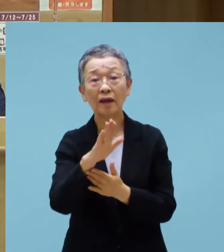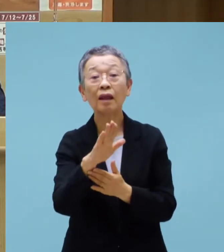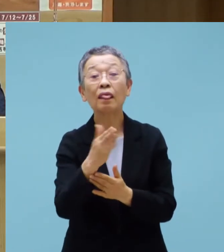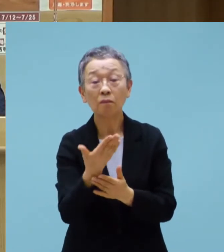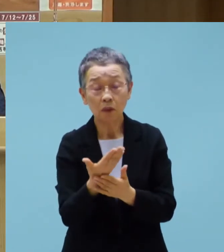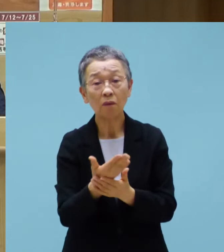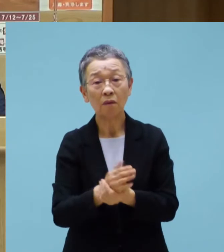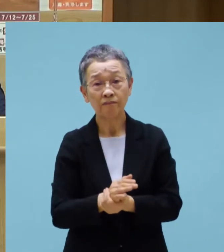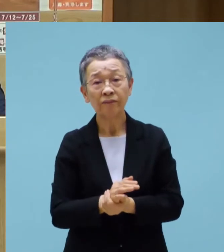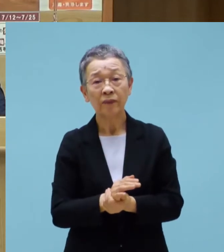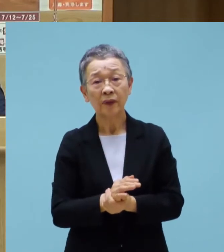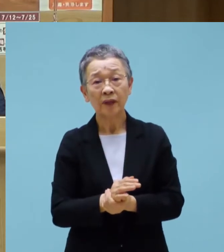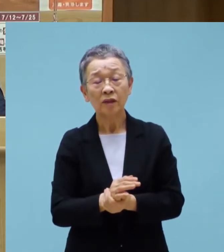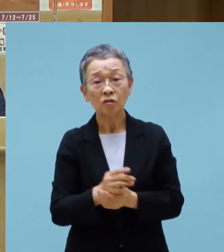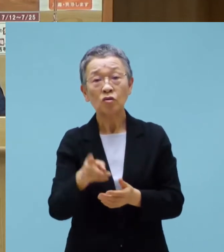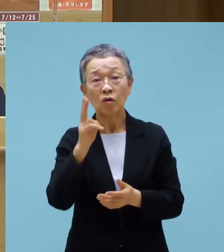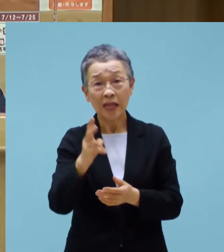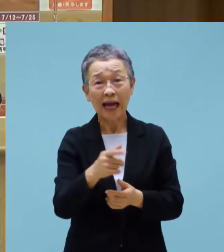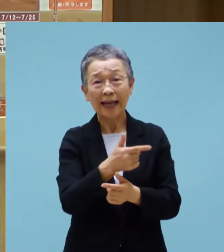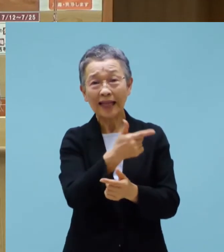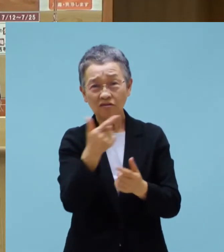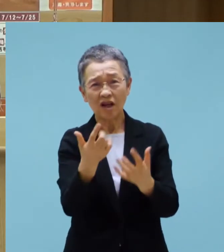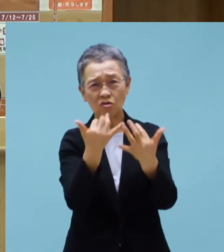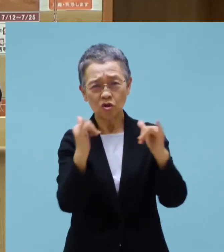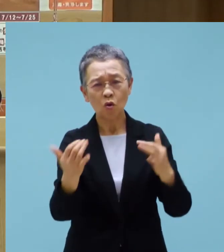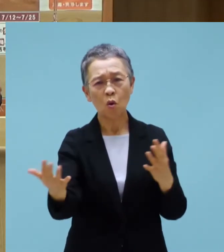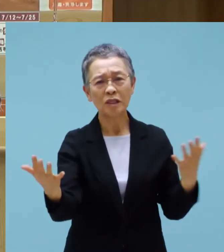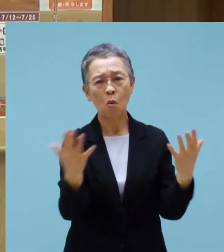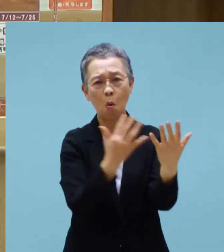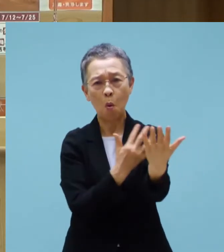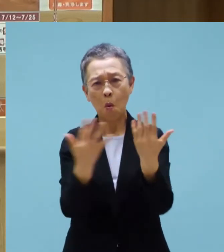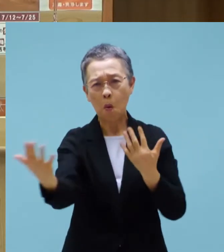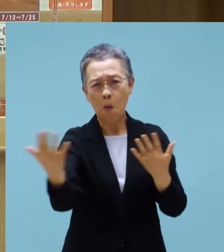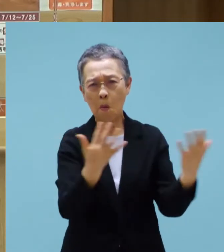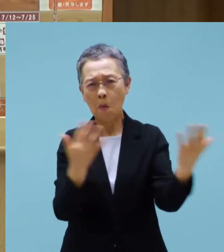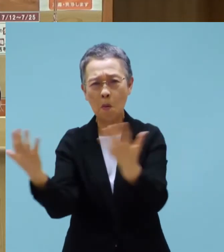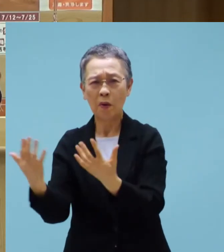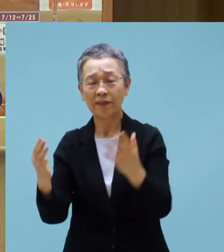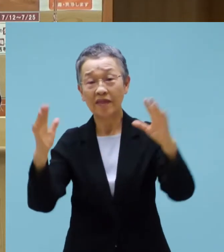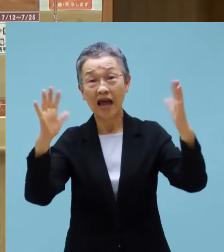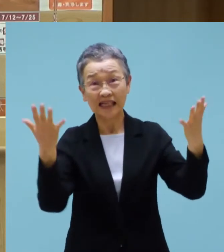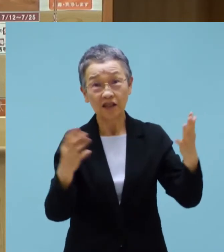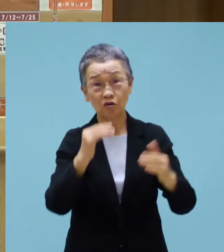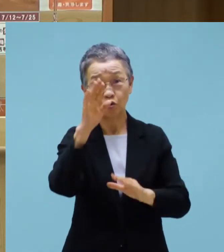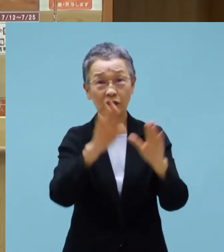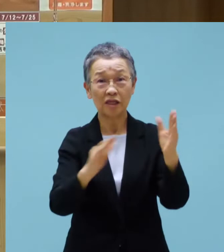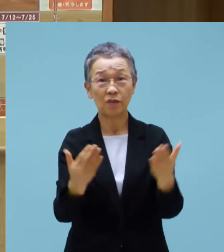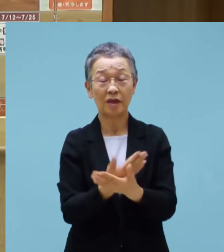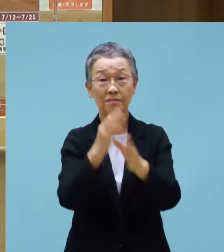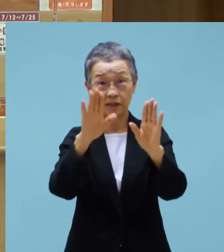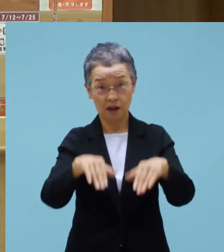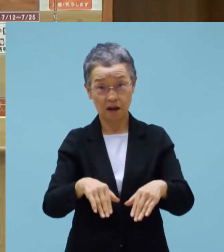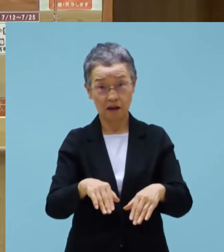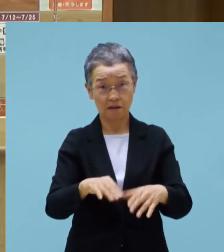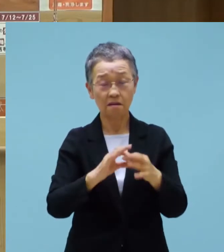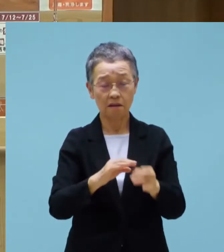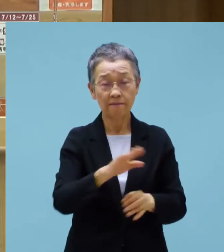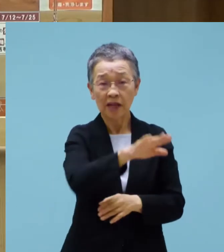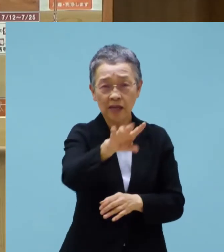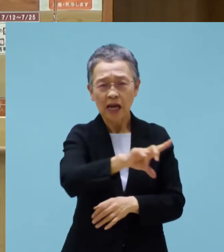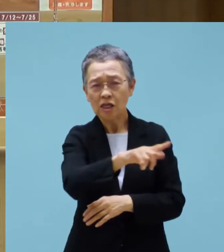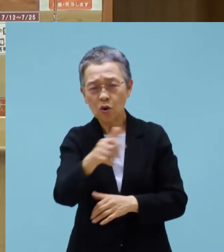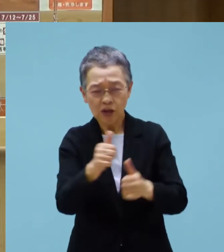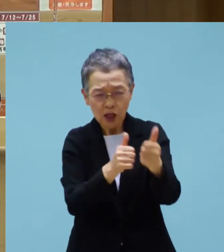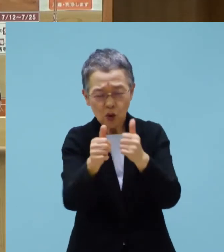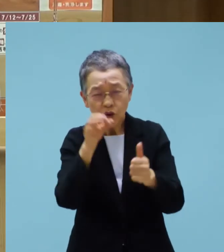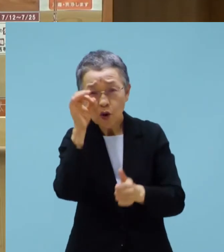そういった大規模な移動はないんですけども、結局あの、皆さん、まあ、いろんな競技を見るときに普段一緒